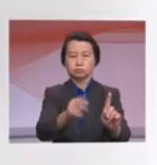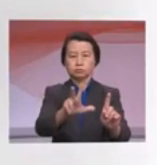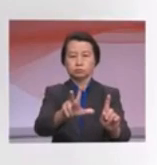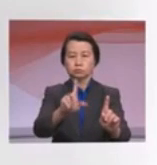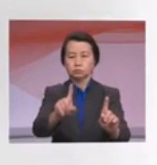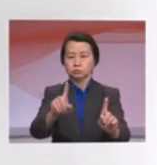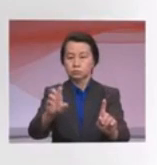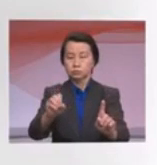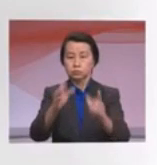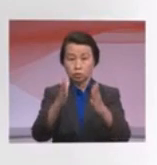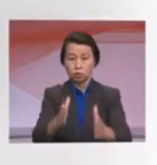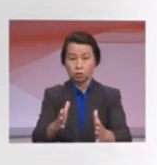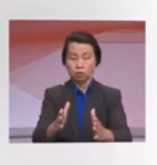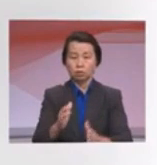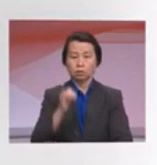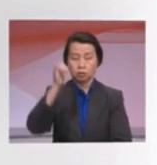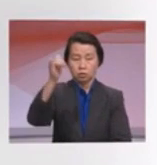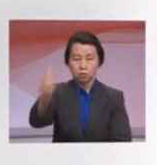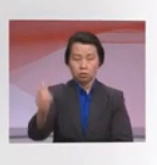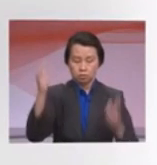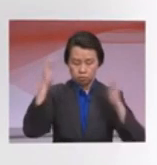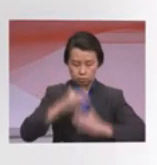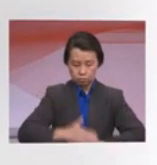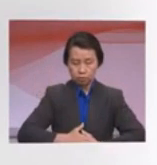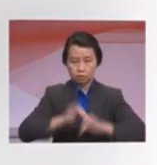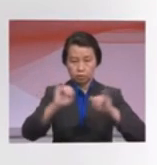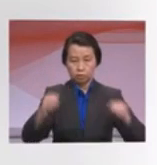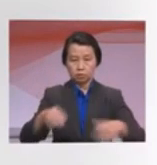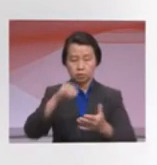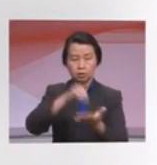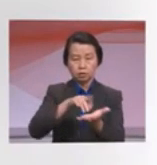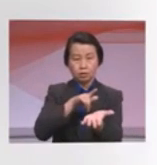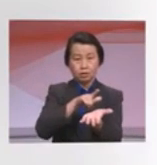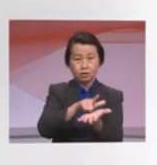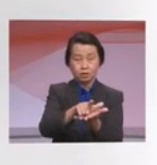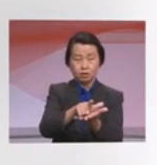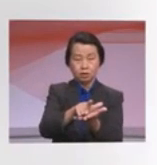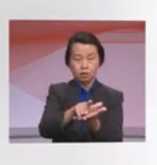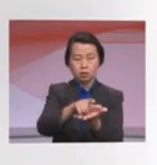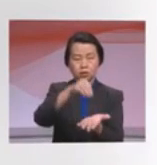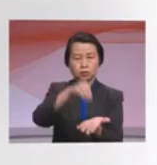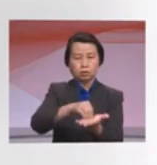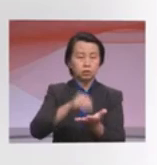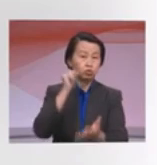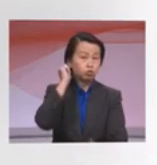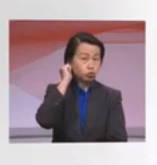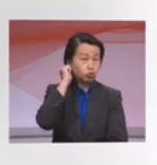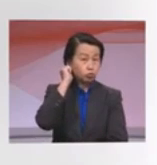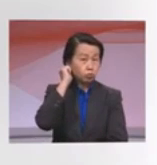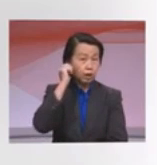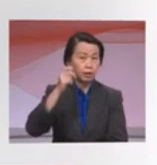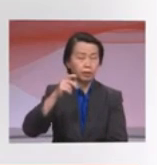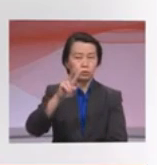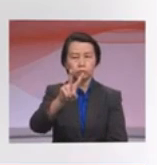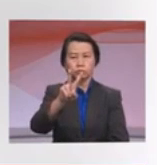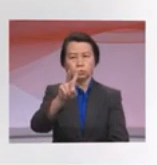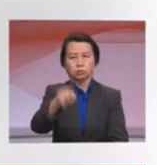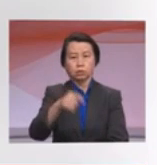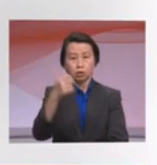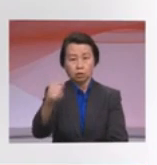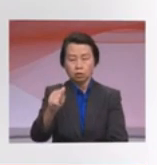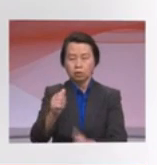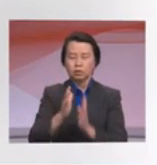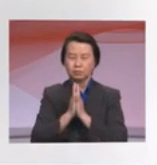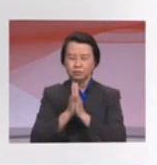...1,310 individu yang menunaikan solat Jumaat di Masjid Lapangan Terbang Sultan Abdul Aziz Subang pada 2 Oktober lalu